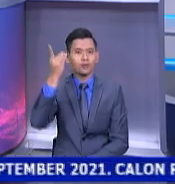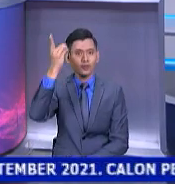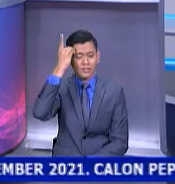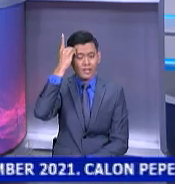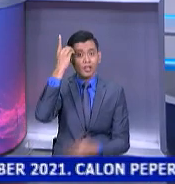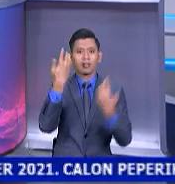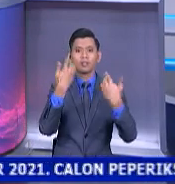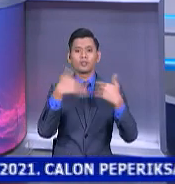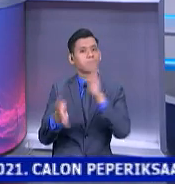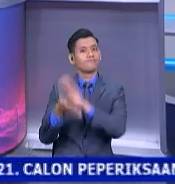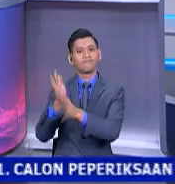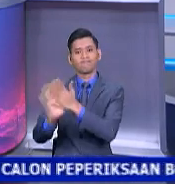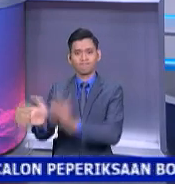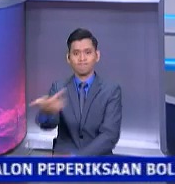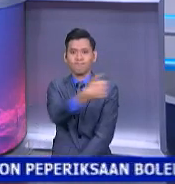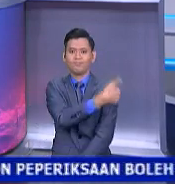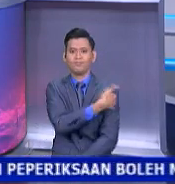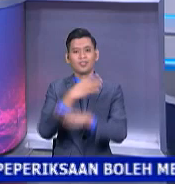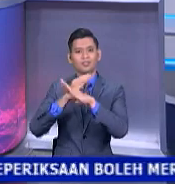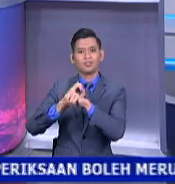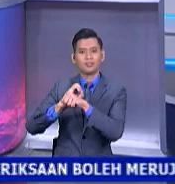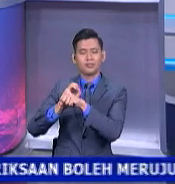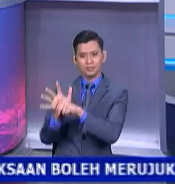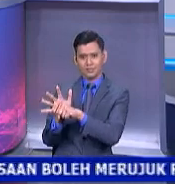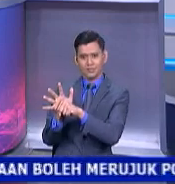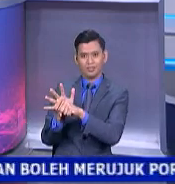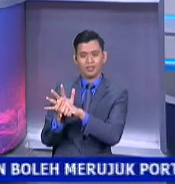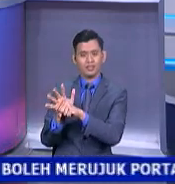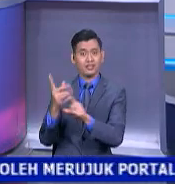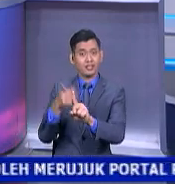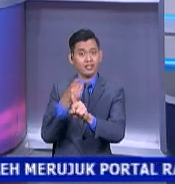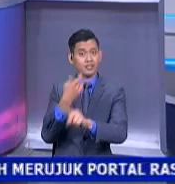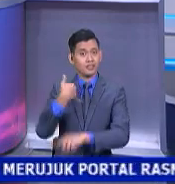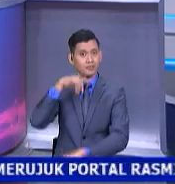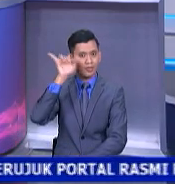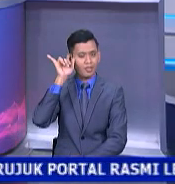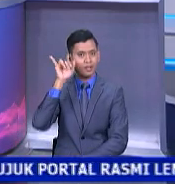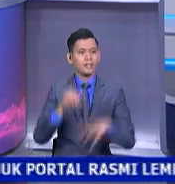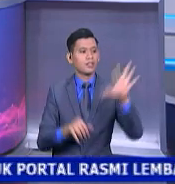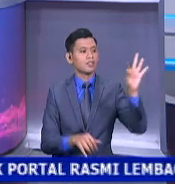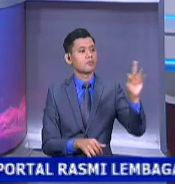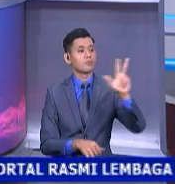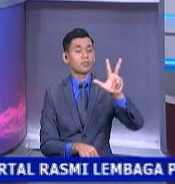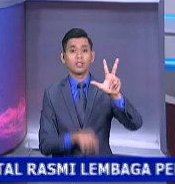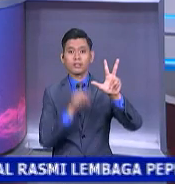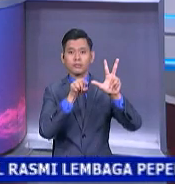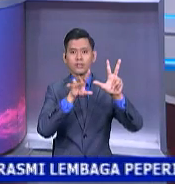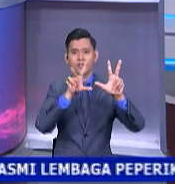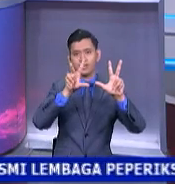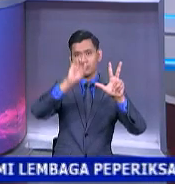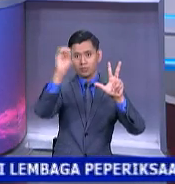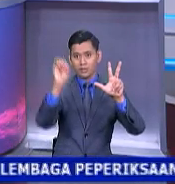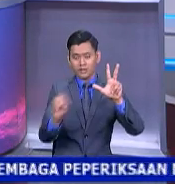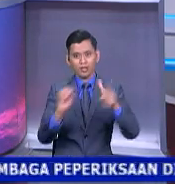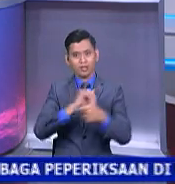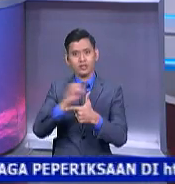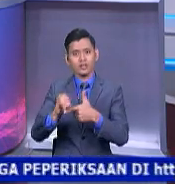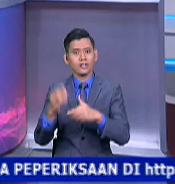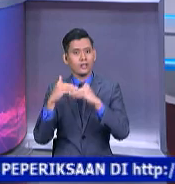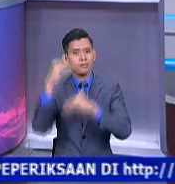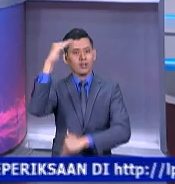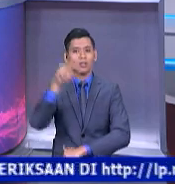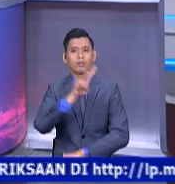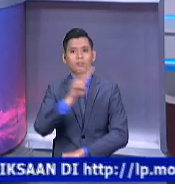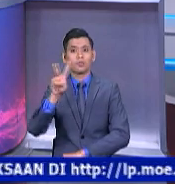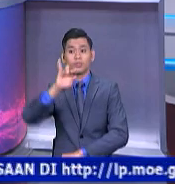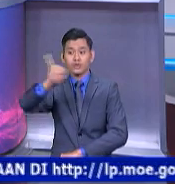telah melengkapkan suntikan vaksin COVID-19 setakat semalam. Manakala 93.3% atau lebih 22